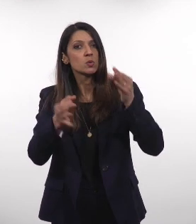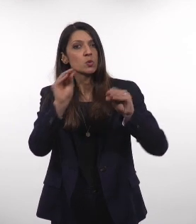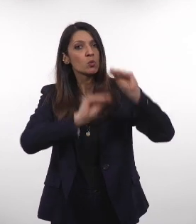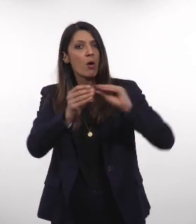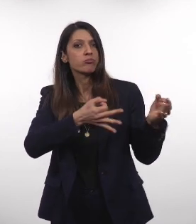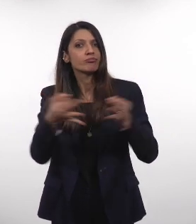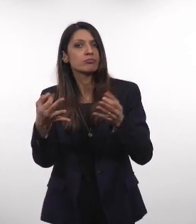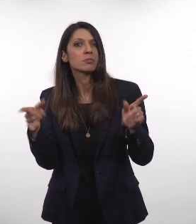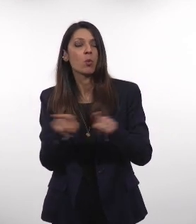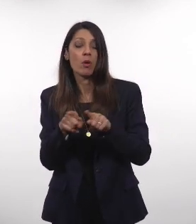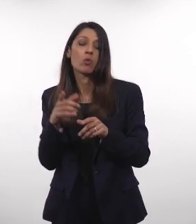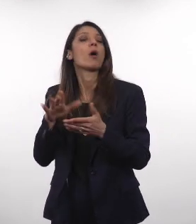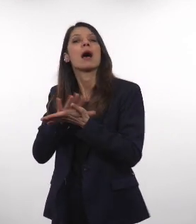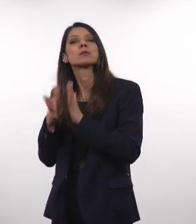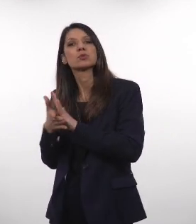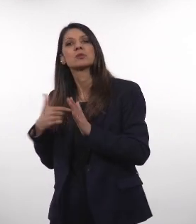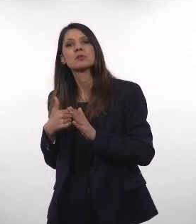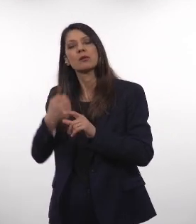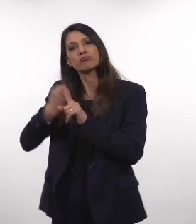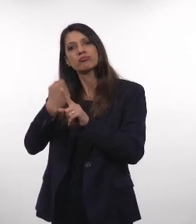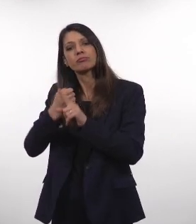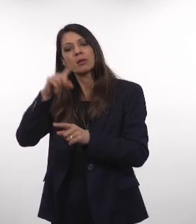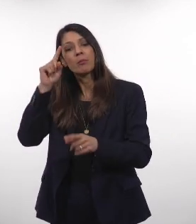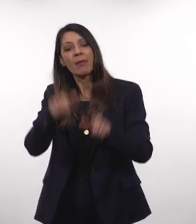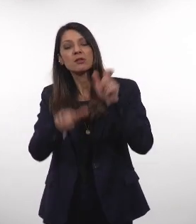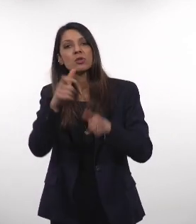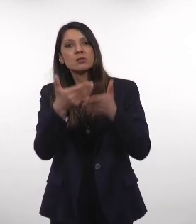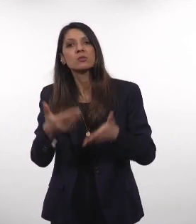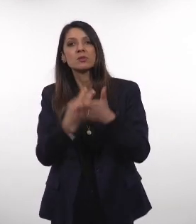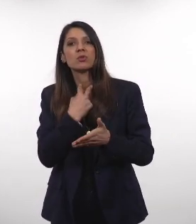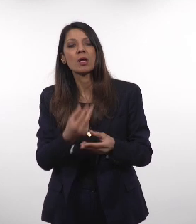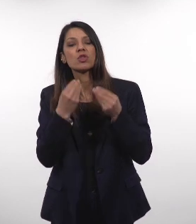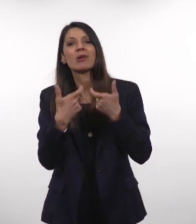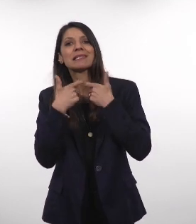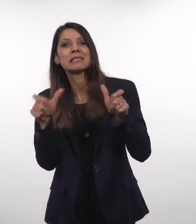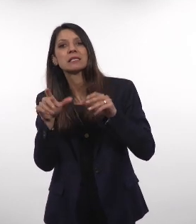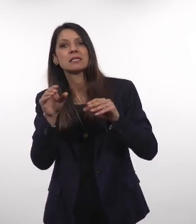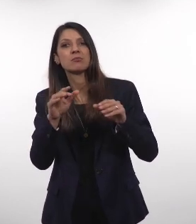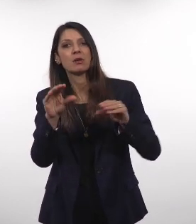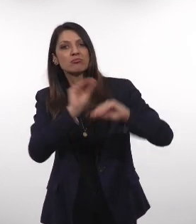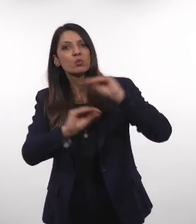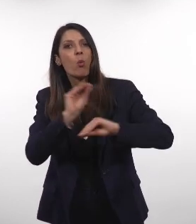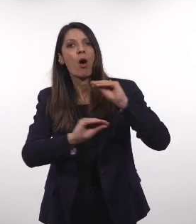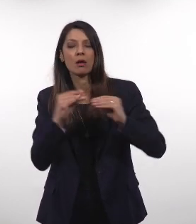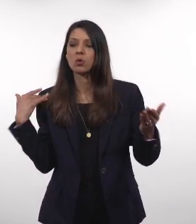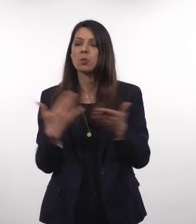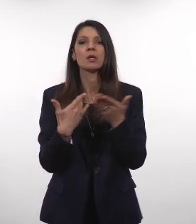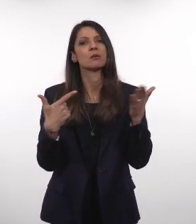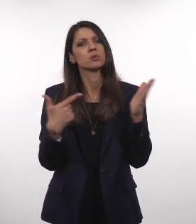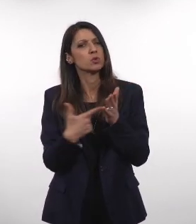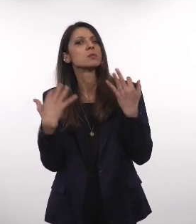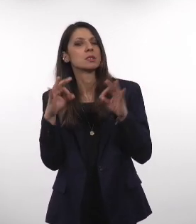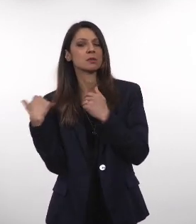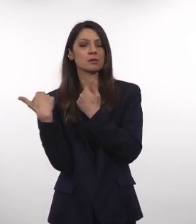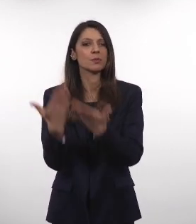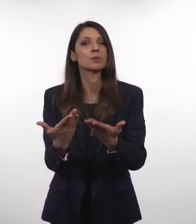agit pour l'accès à la santé des personnes en situation de handicap depuis 2010 maintenant. Et pour rentrer dans le vif